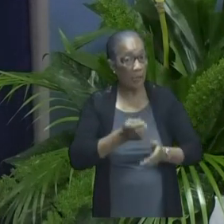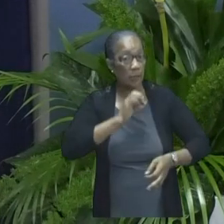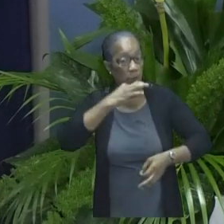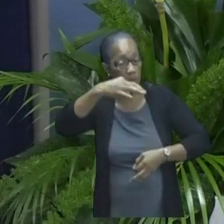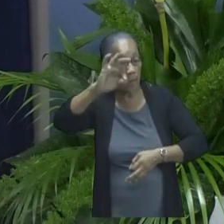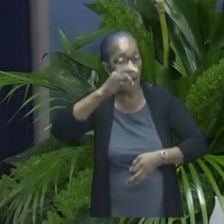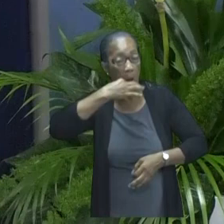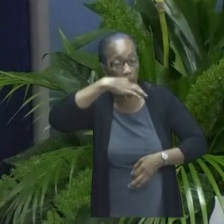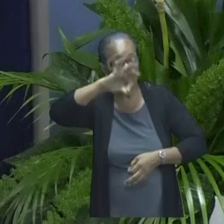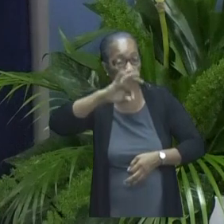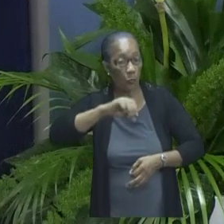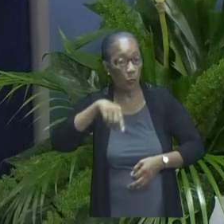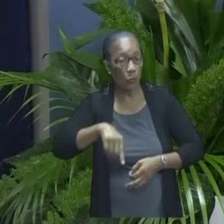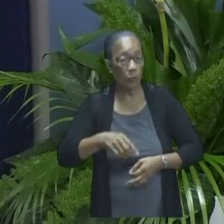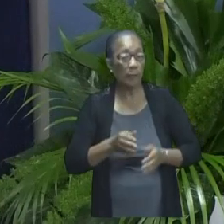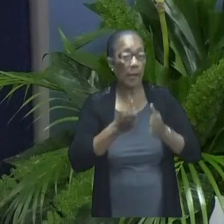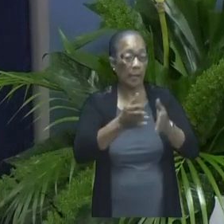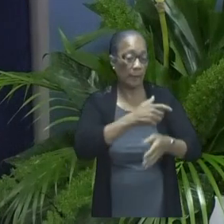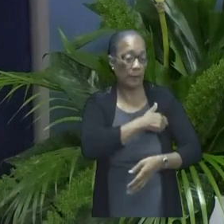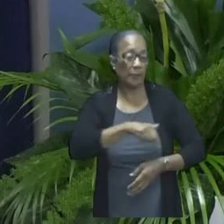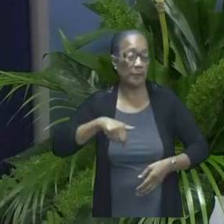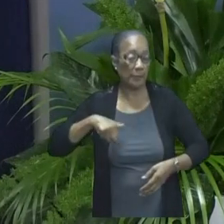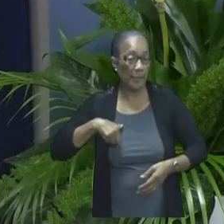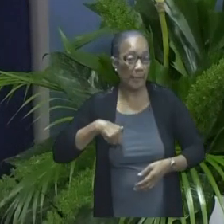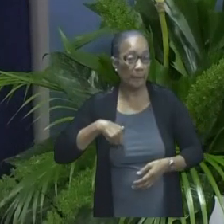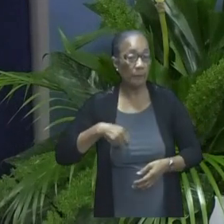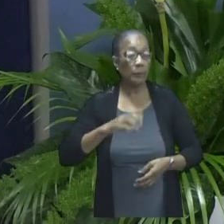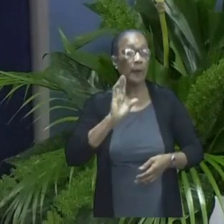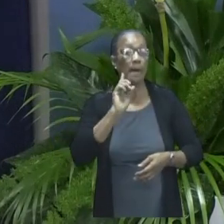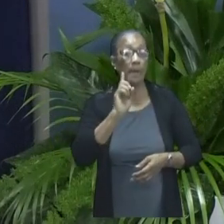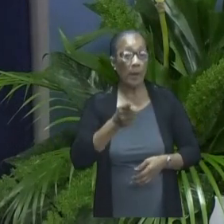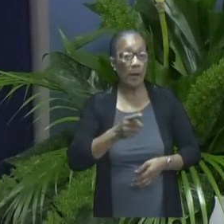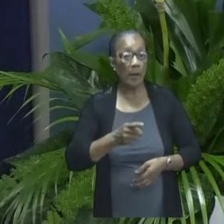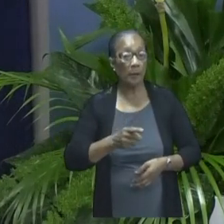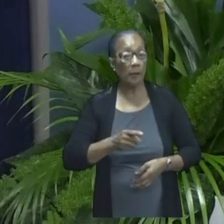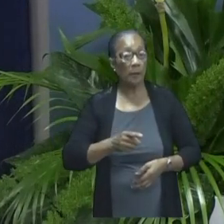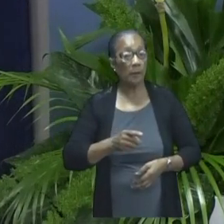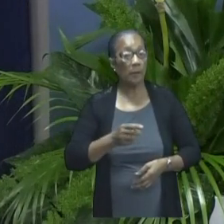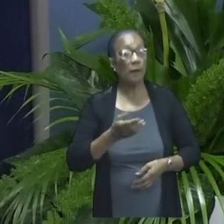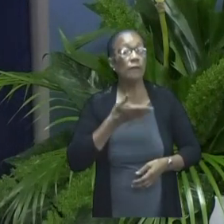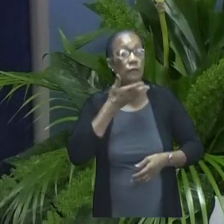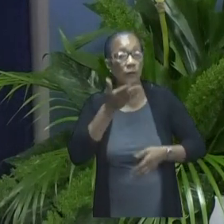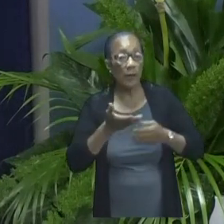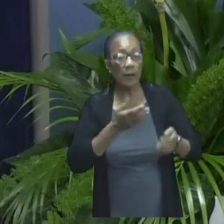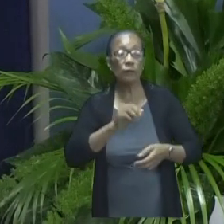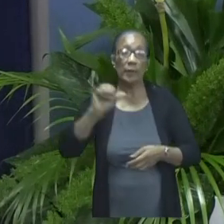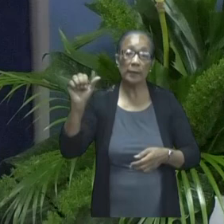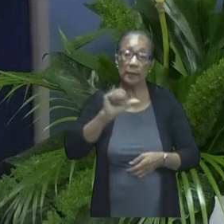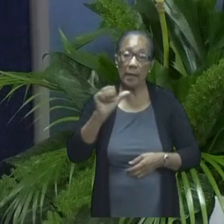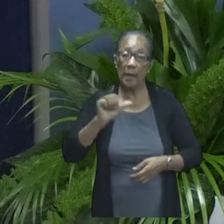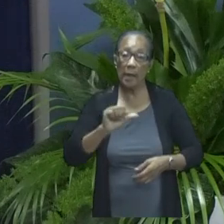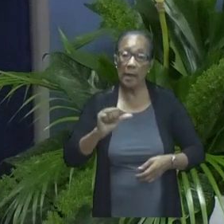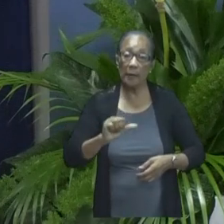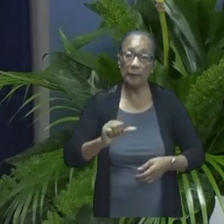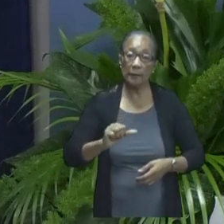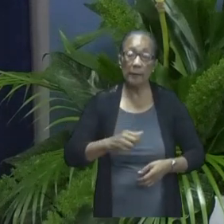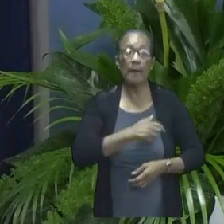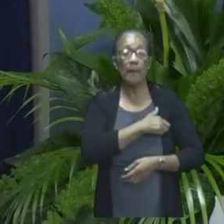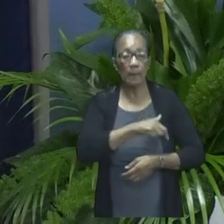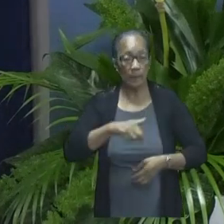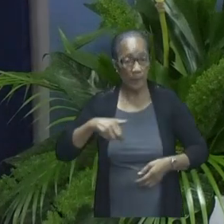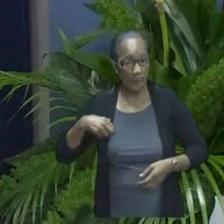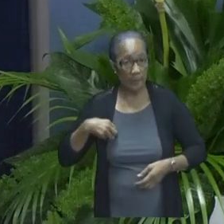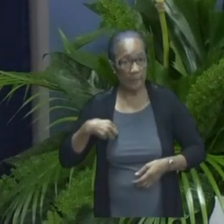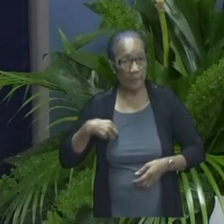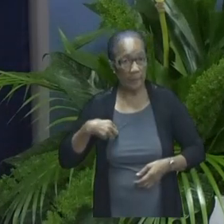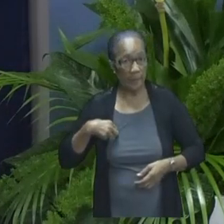eerste instantie gericht aan de president heeft u behoefte aan een vraag voor een ander lid van de regering dat zal de president die vragen